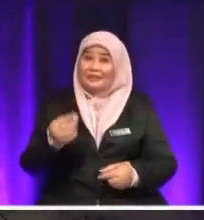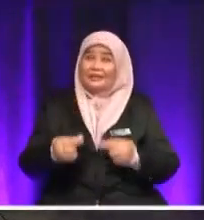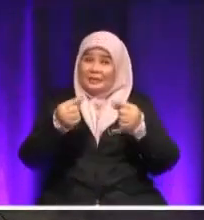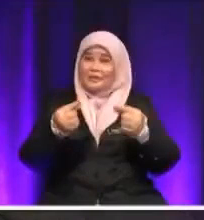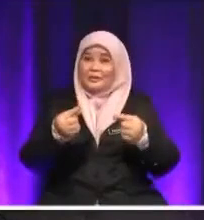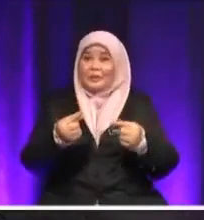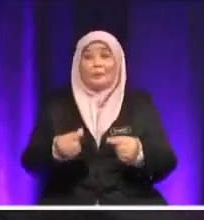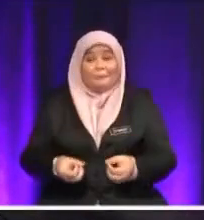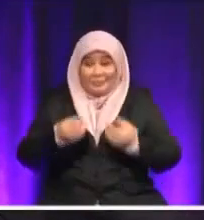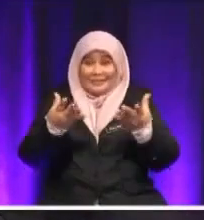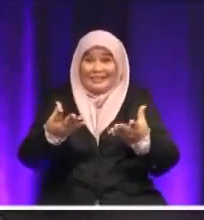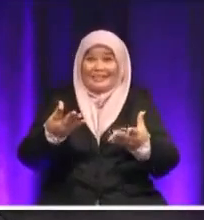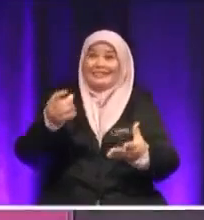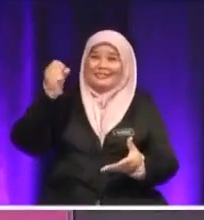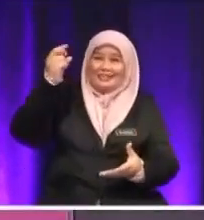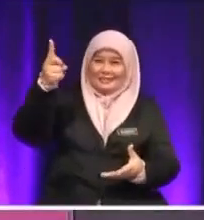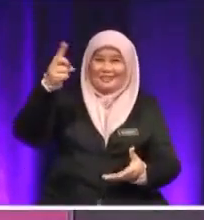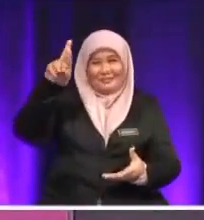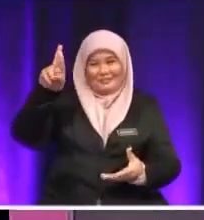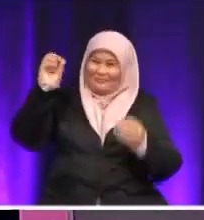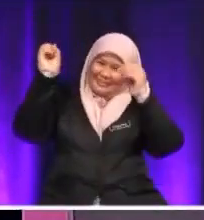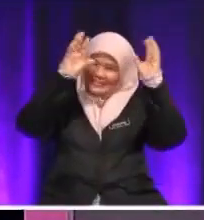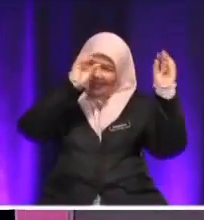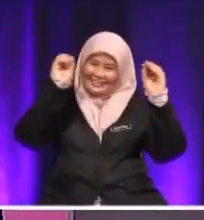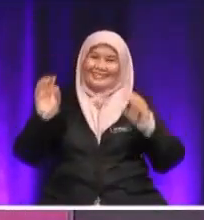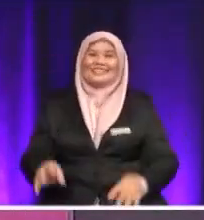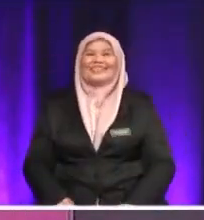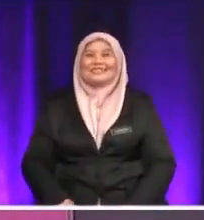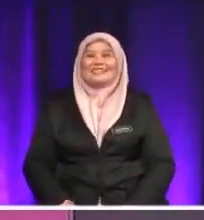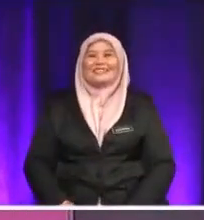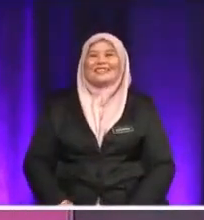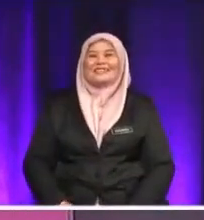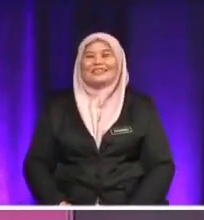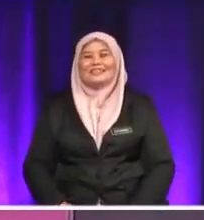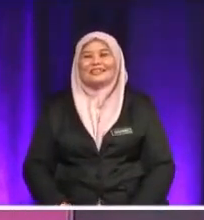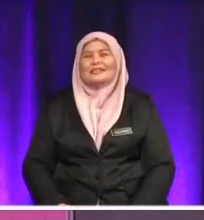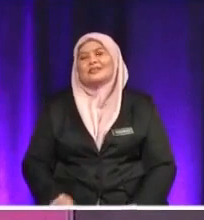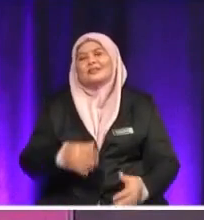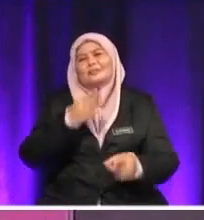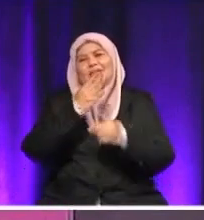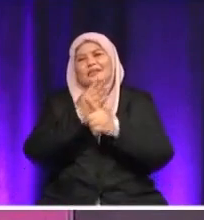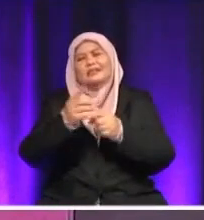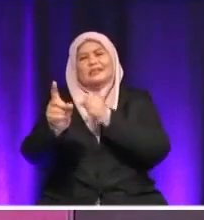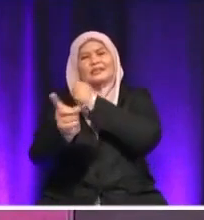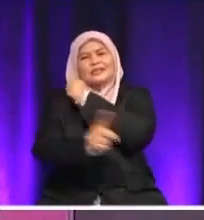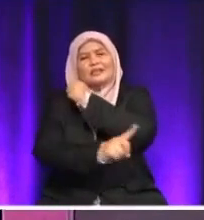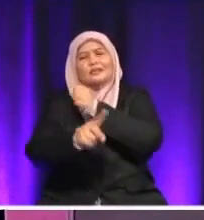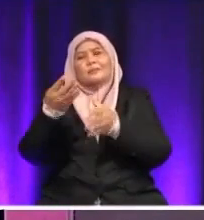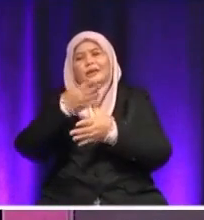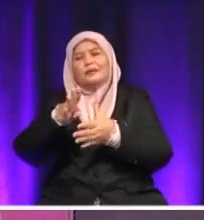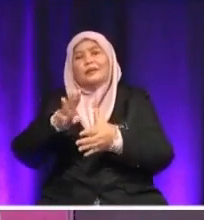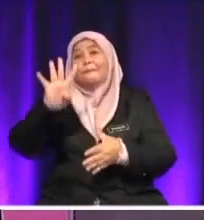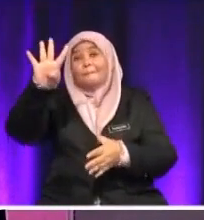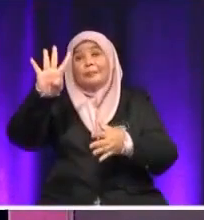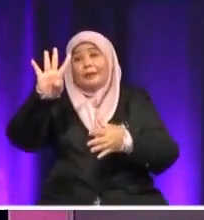bagi lagi RM10,000. Lagi RM10,000. Alhamdulillah. Okey. Silakan, Ustaz. Okey, sebenarnya Hakim, diat ni dia terbagi kepada